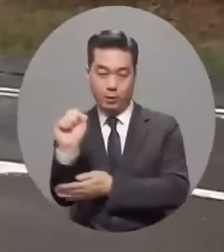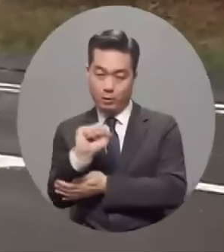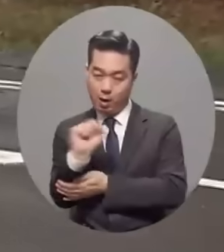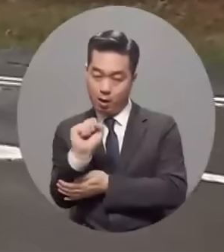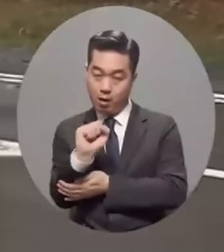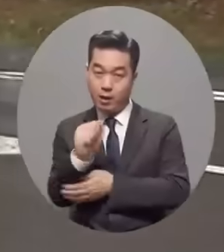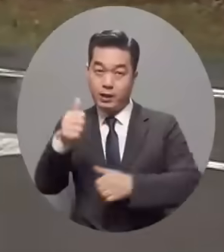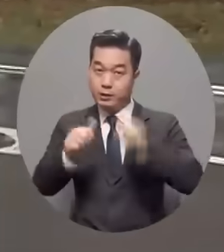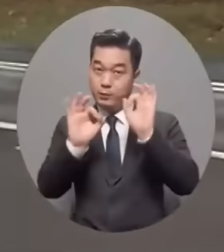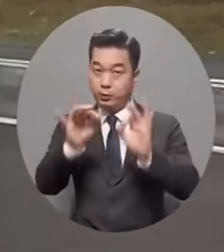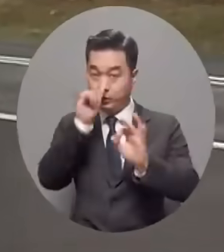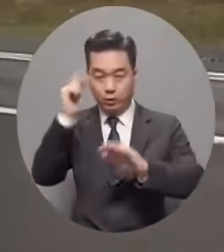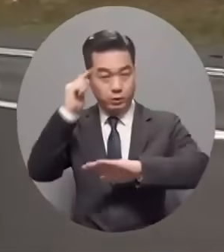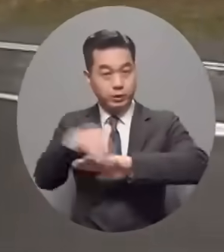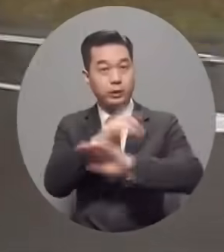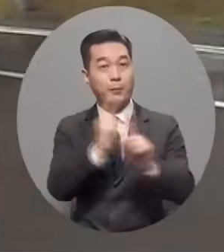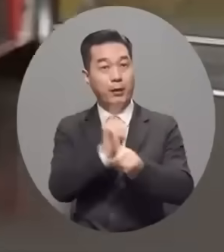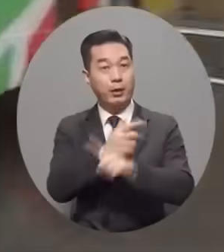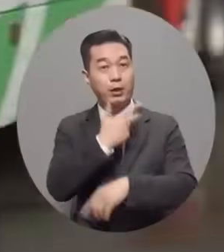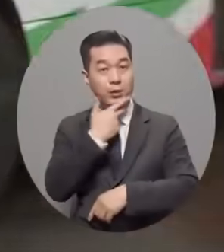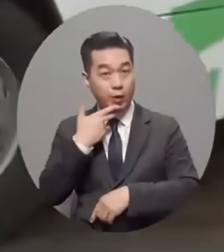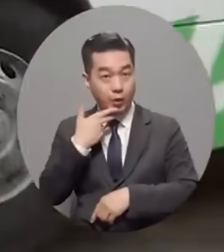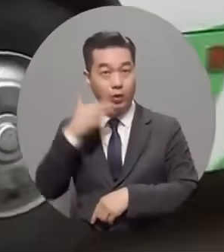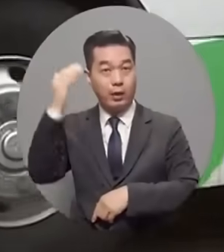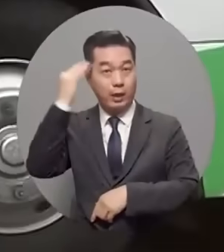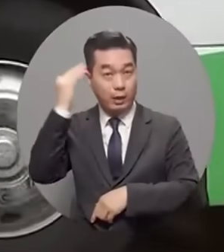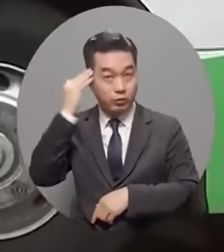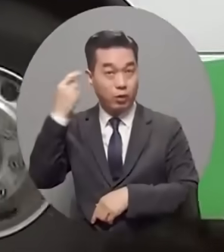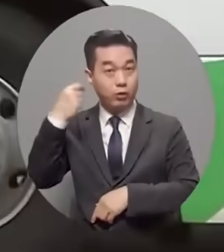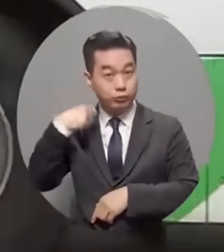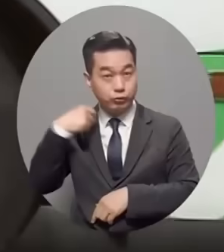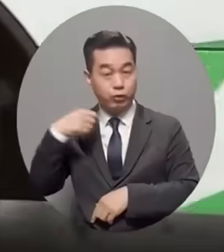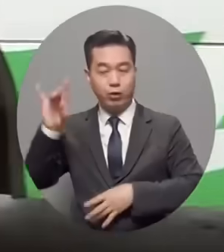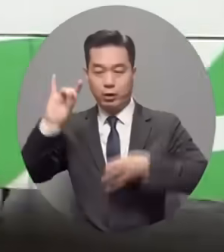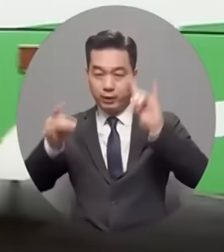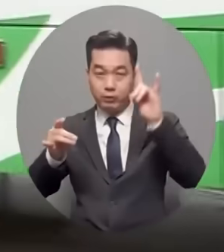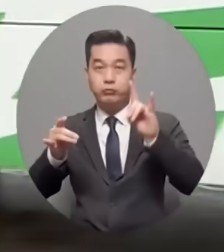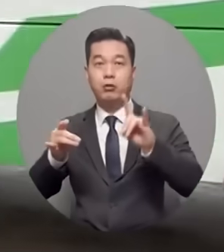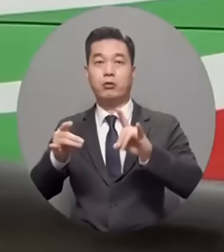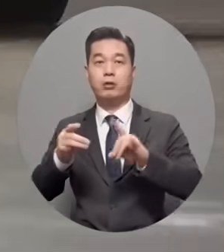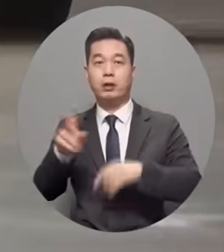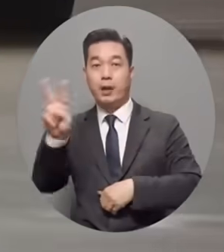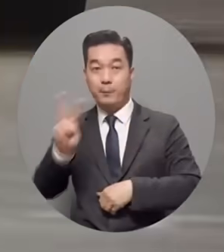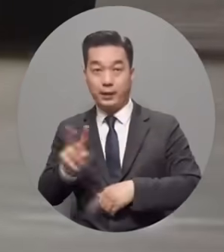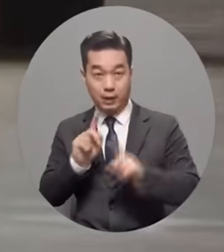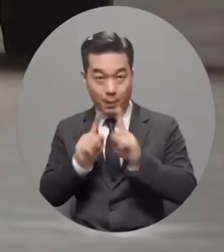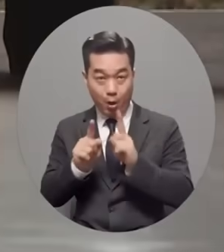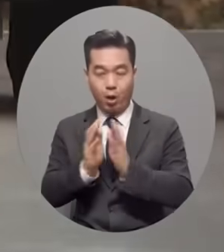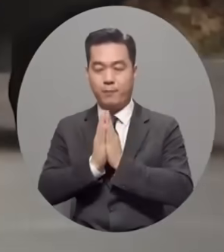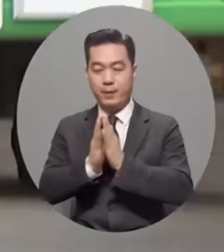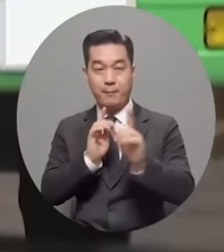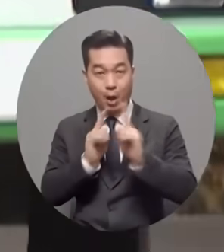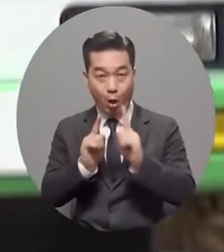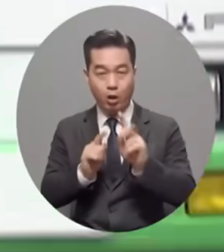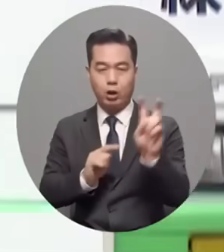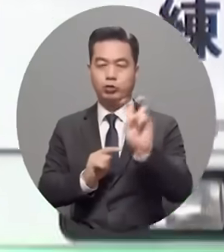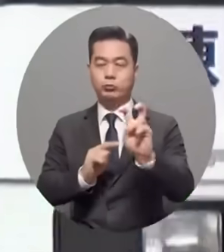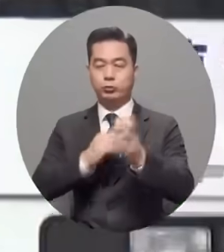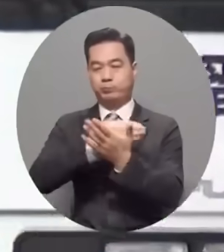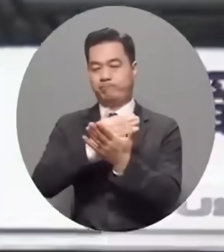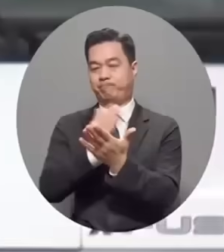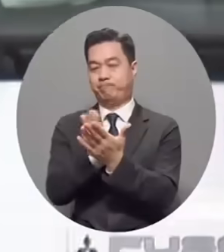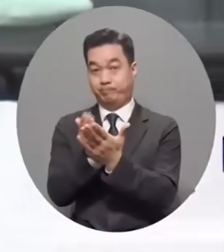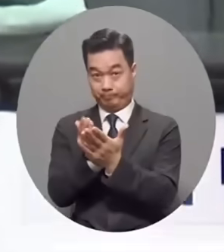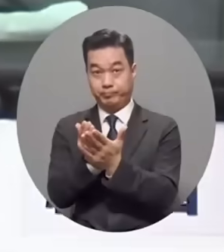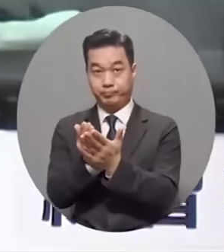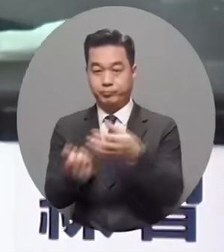바꿔 영어는 물론 중국어와 한국어, 태국어와 베트남어, 미얀마어 등 20개 언어로 된 학과 시험